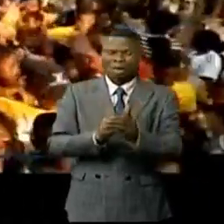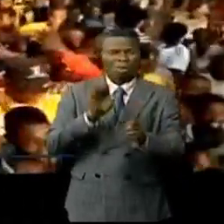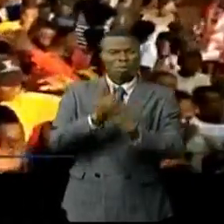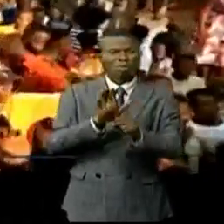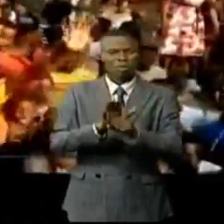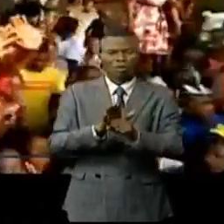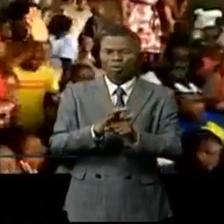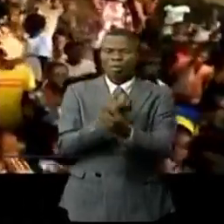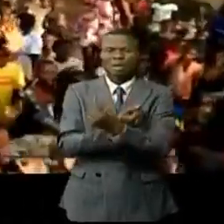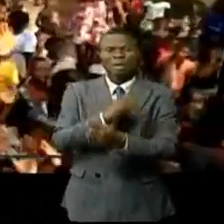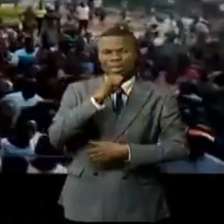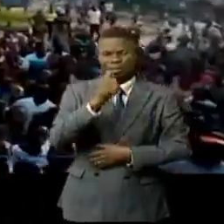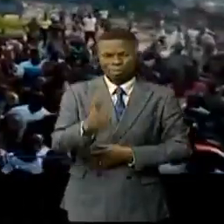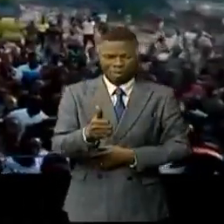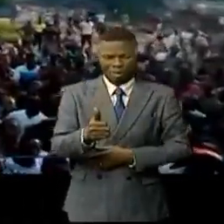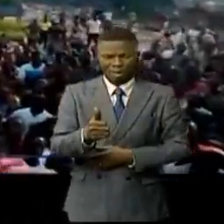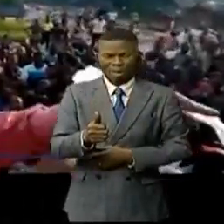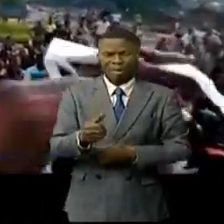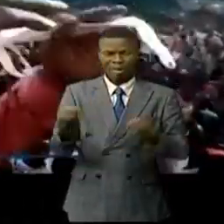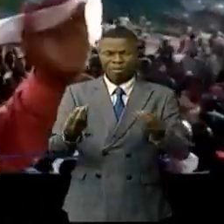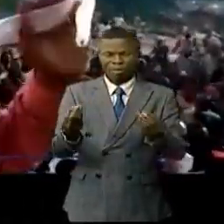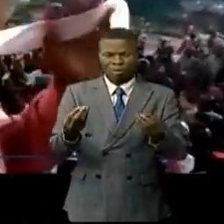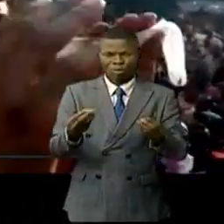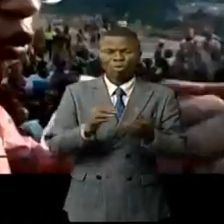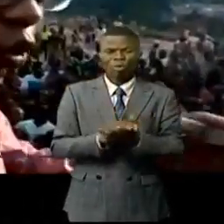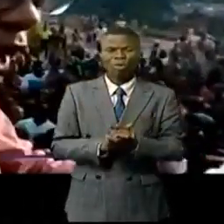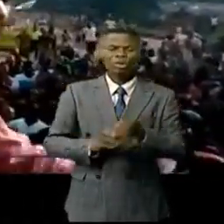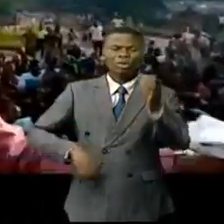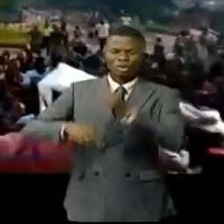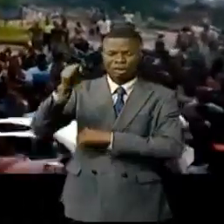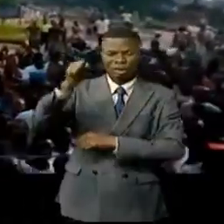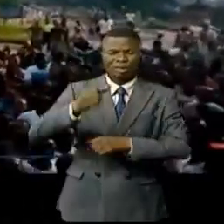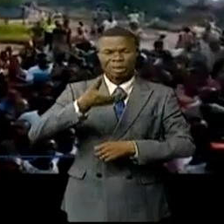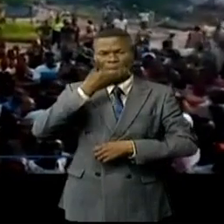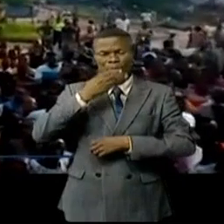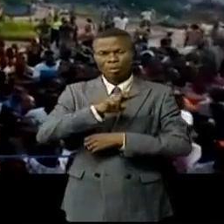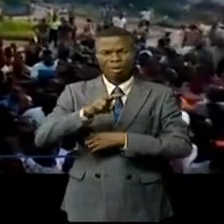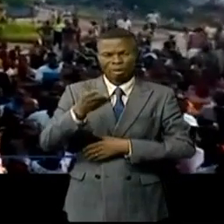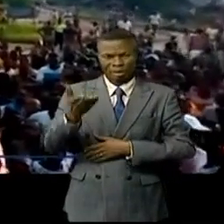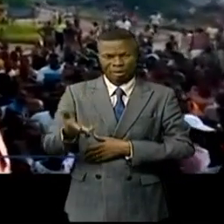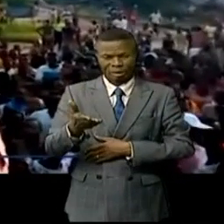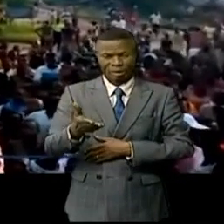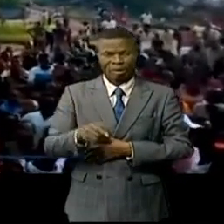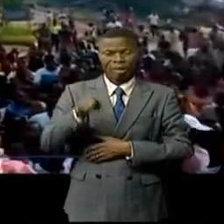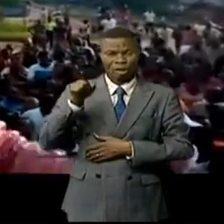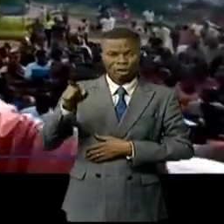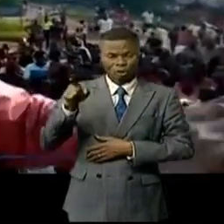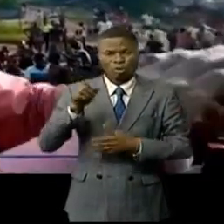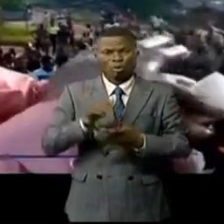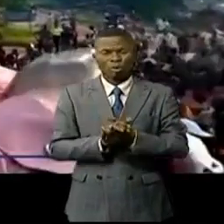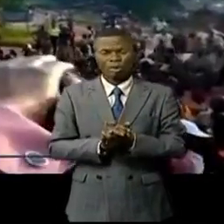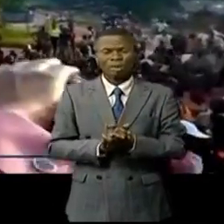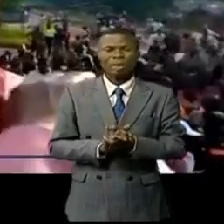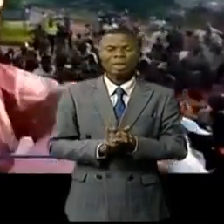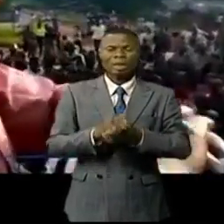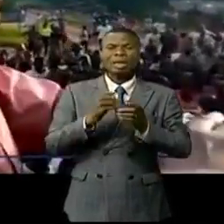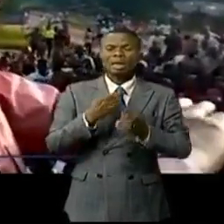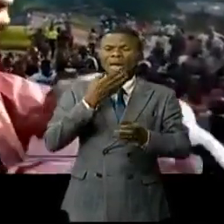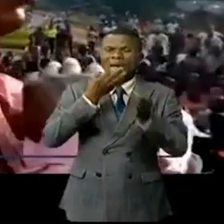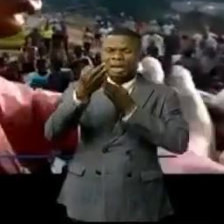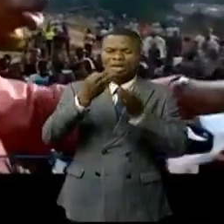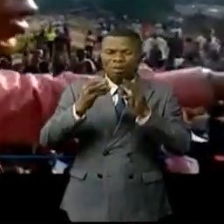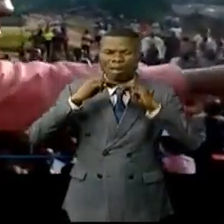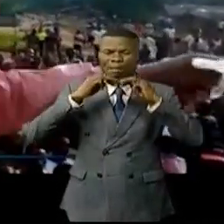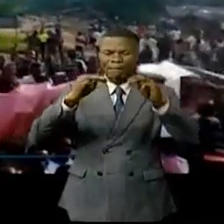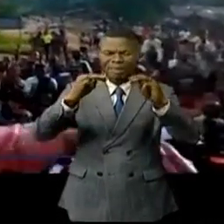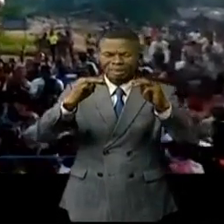assimilé au regard de la population réunie autour de sa personne. Jean-Claude Baïndé a tenu à relayer le message